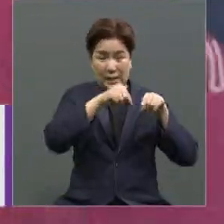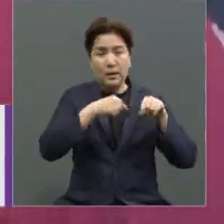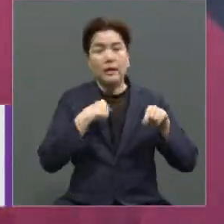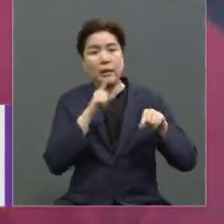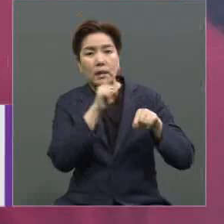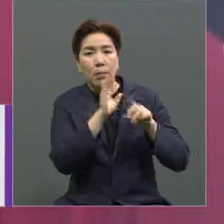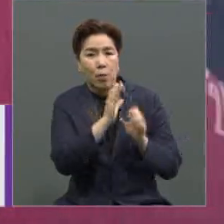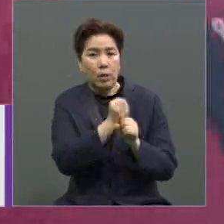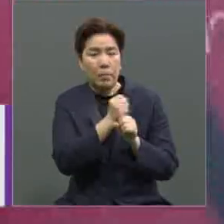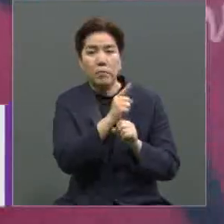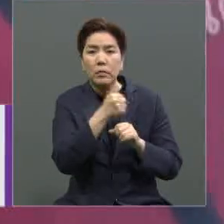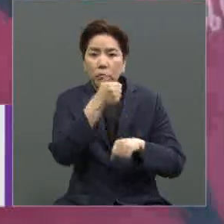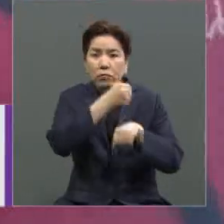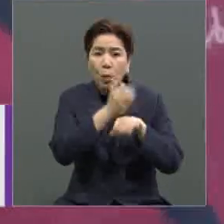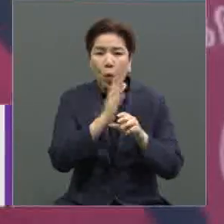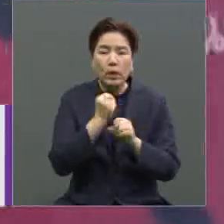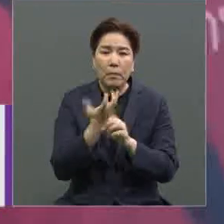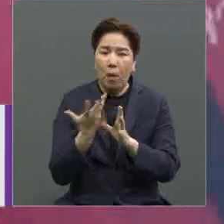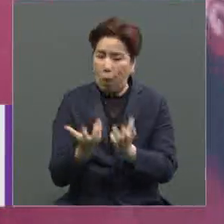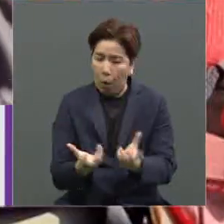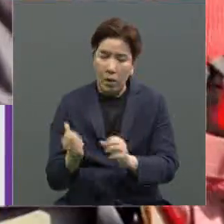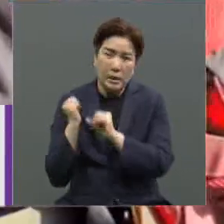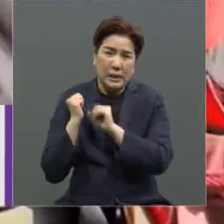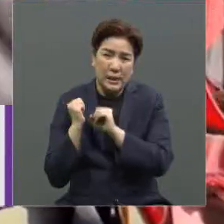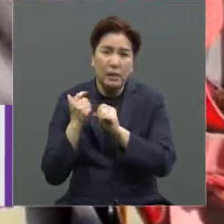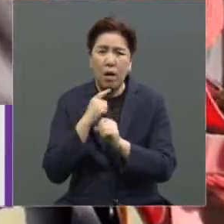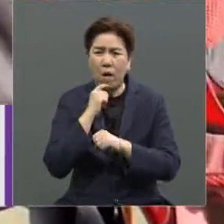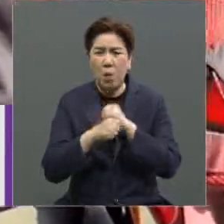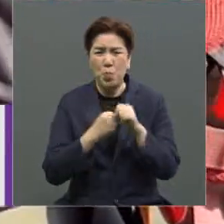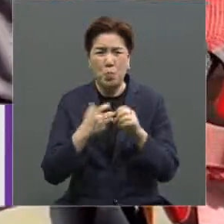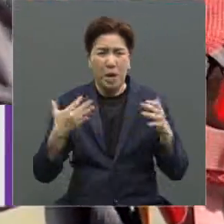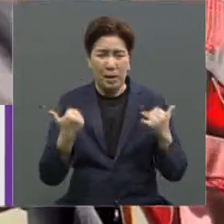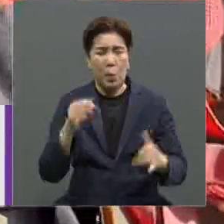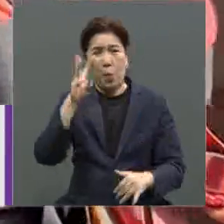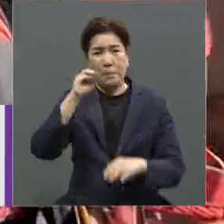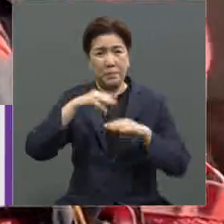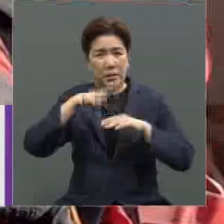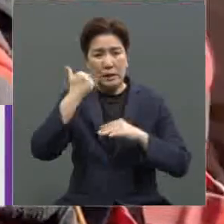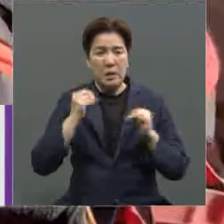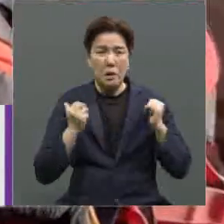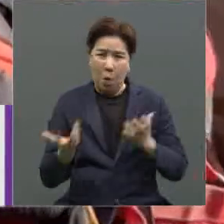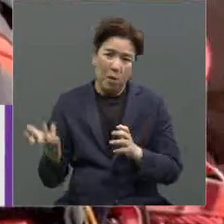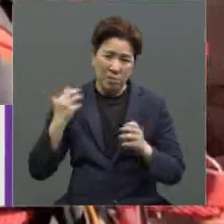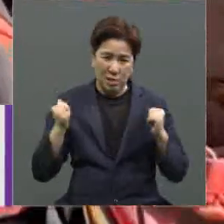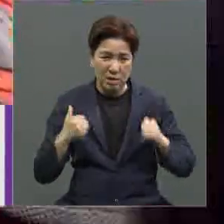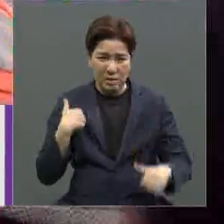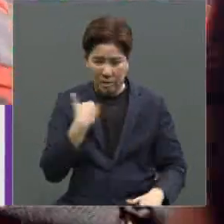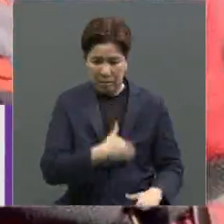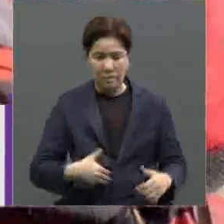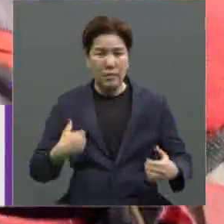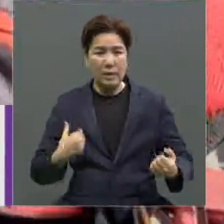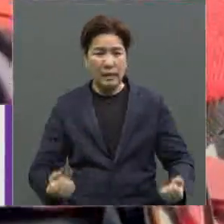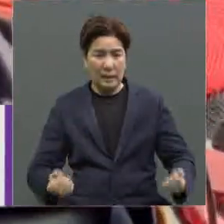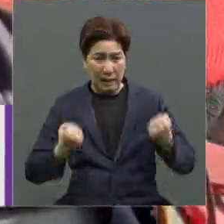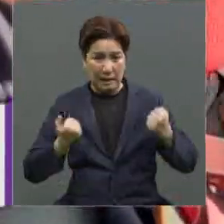รมก็ได้มีการไปพูดคุยกับกลุ่มลูกหาบซึ่งบางคนเนี่ยมีอายุมากกว่า60ปีแล้วนะครับแม้ว่าร่างกายทั่วไปยังแข็งแรง